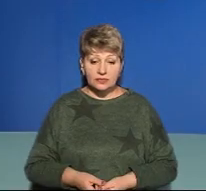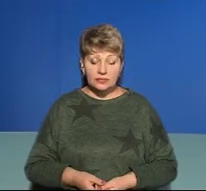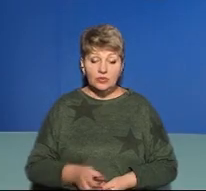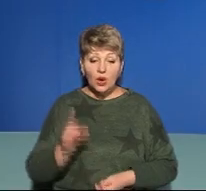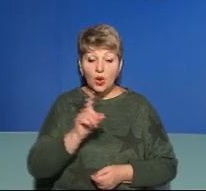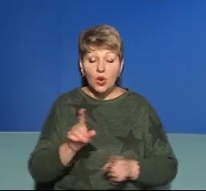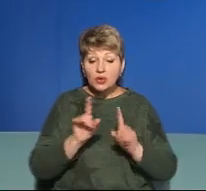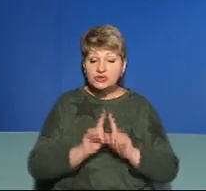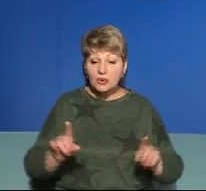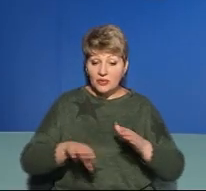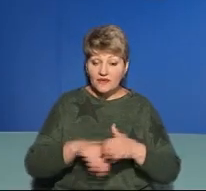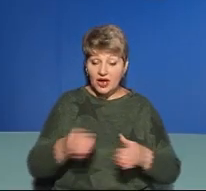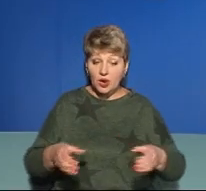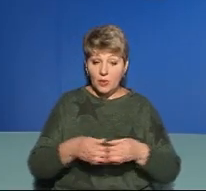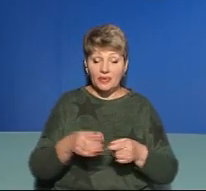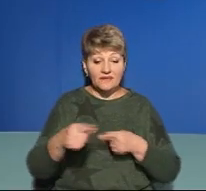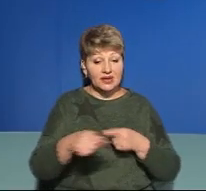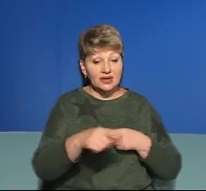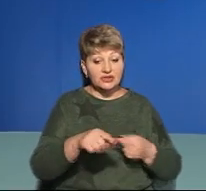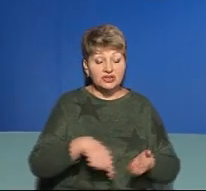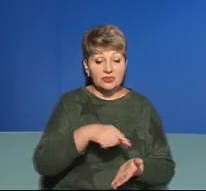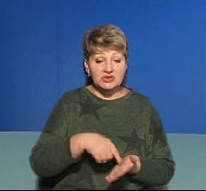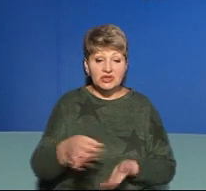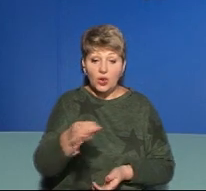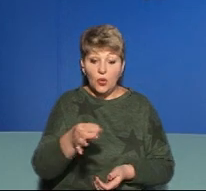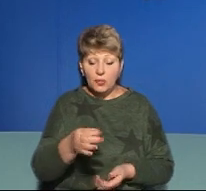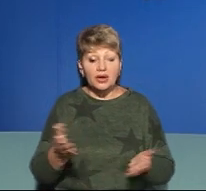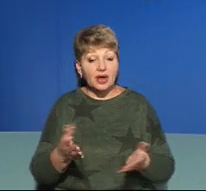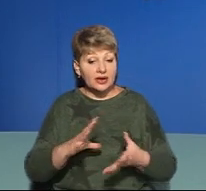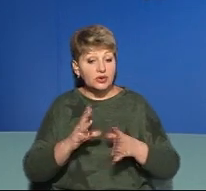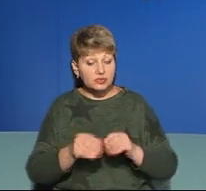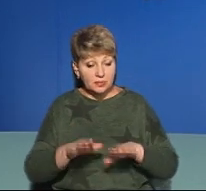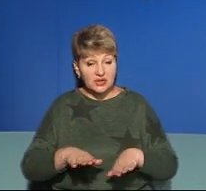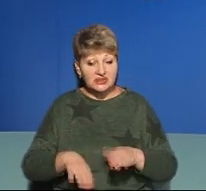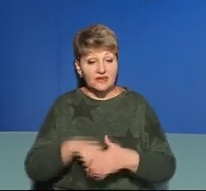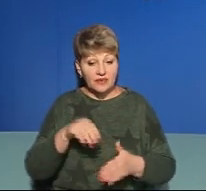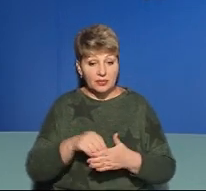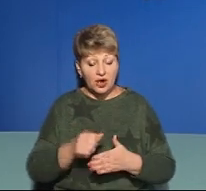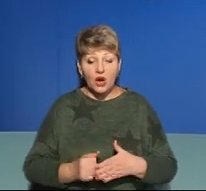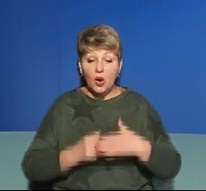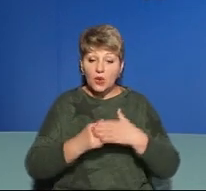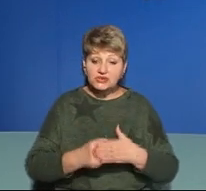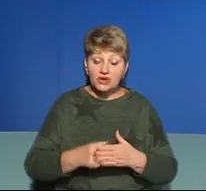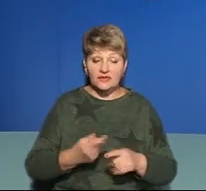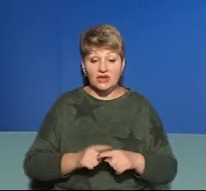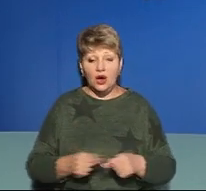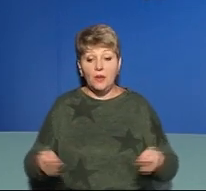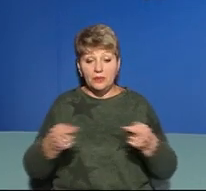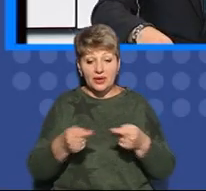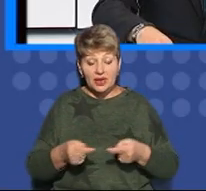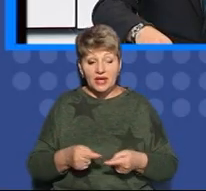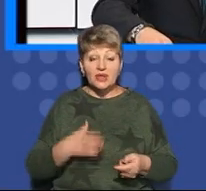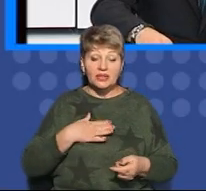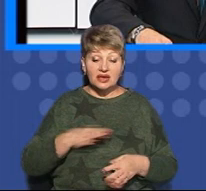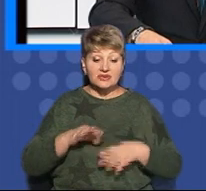Про особливості виборчої кампанії у інших містах області, які там результати місцевих виборів, основні тенденції визначать Максим